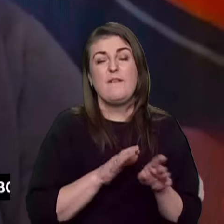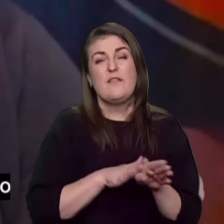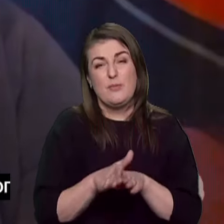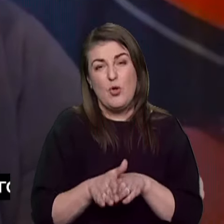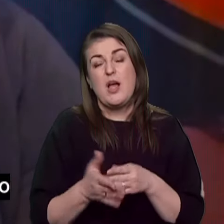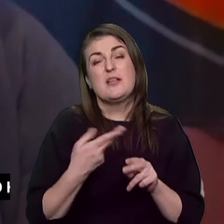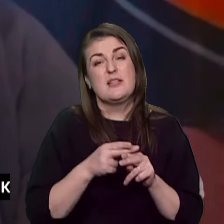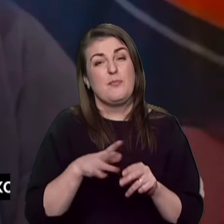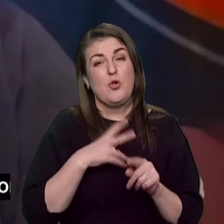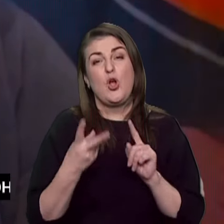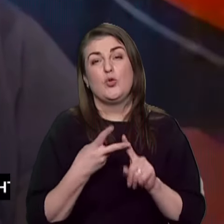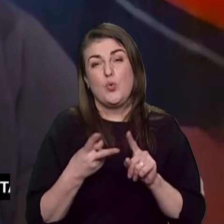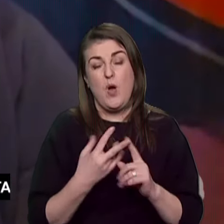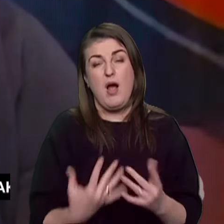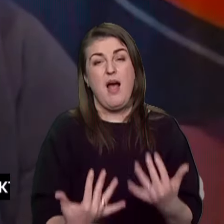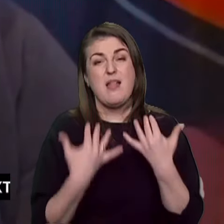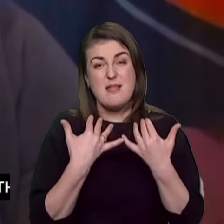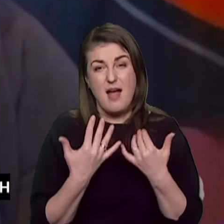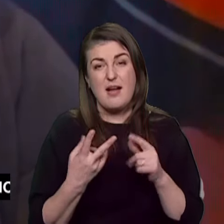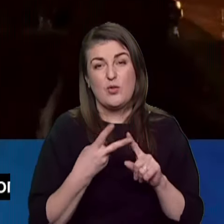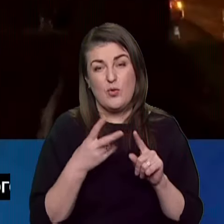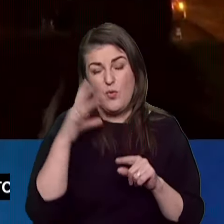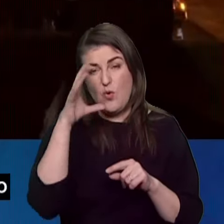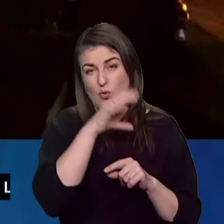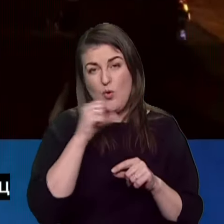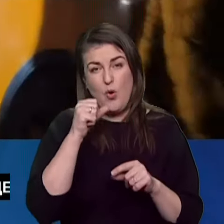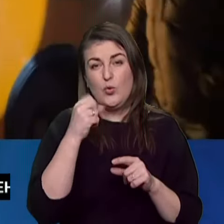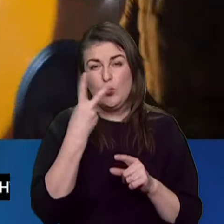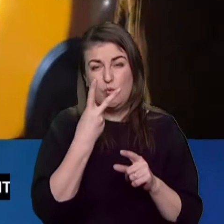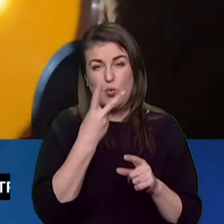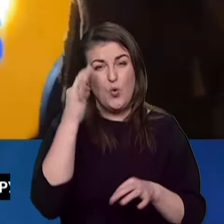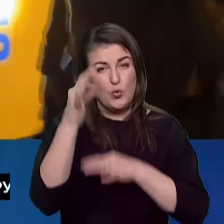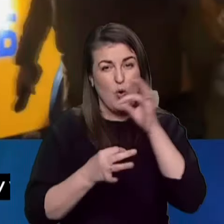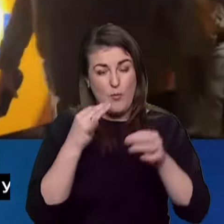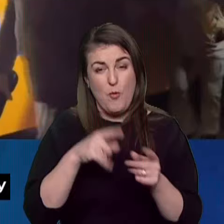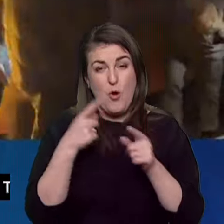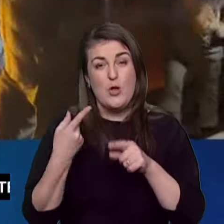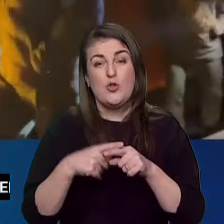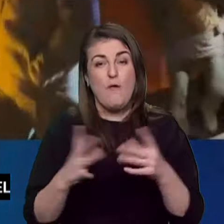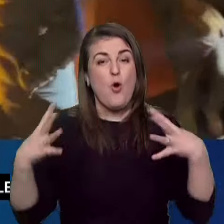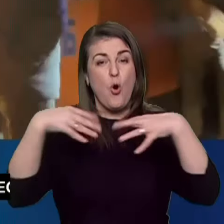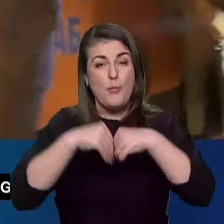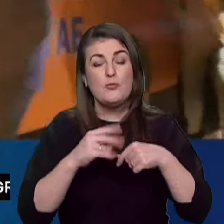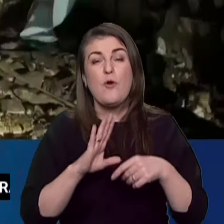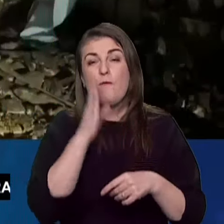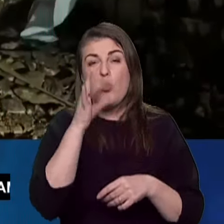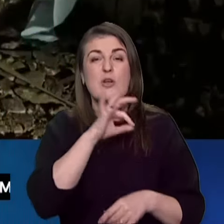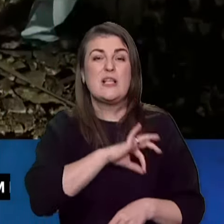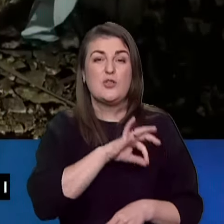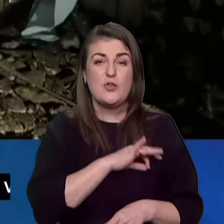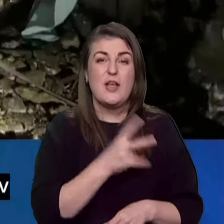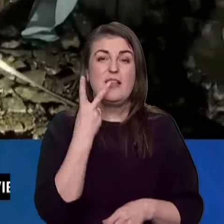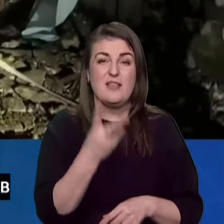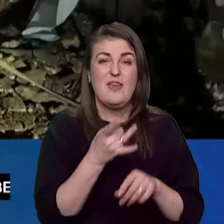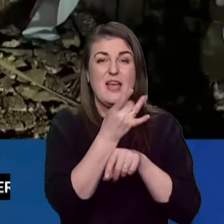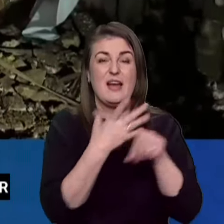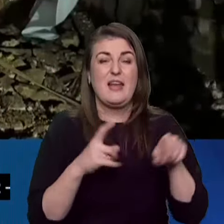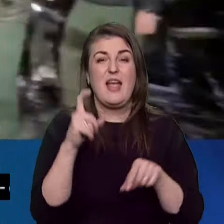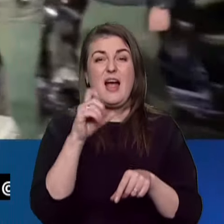ще раз кажу, це була друга атака, другу добу поспіль. Знову комбінована, тому що ворог також застосовував дві